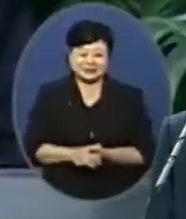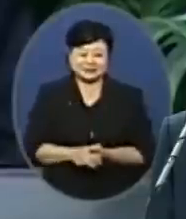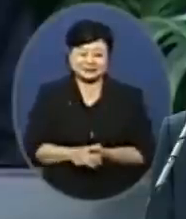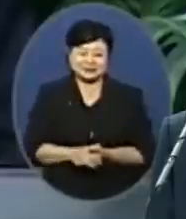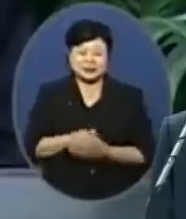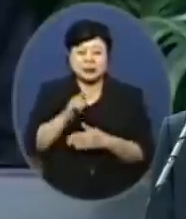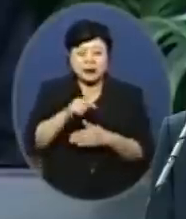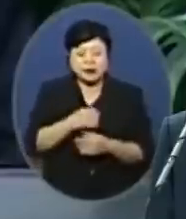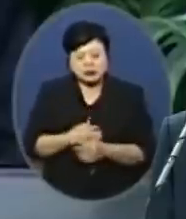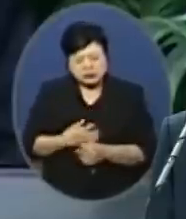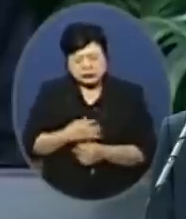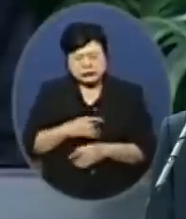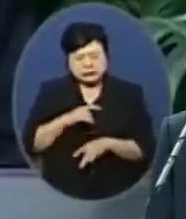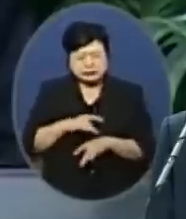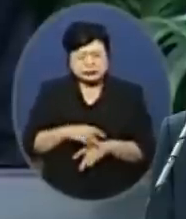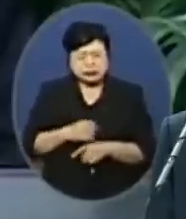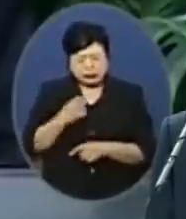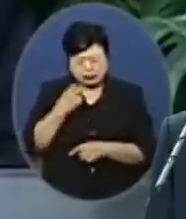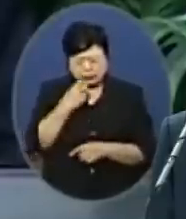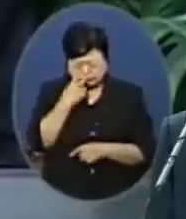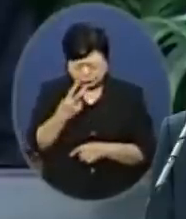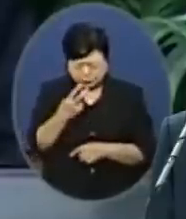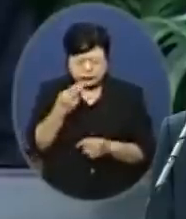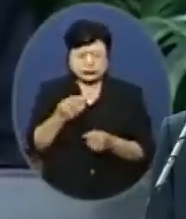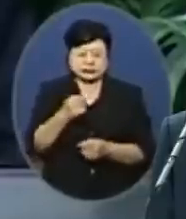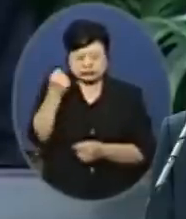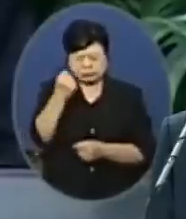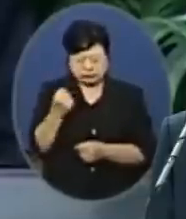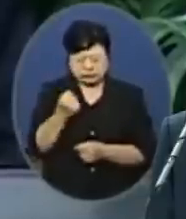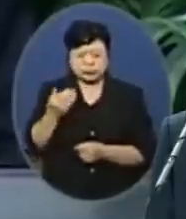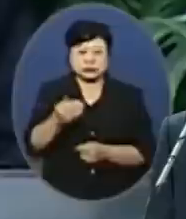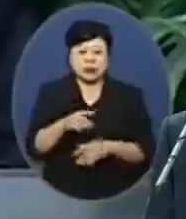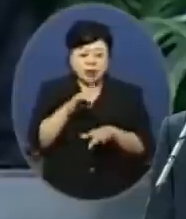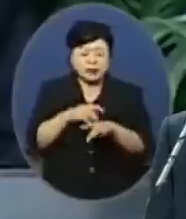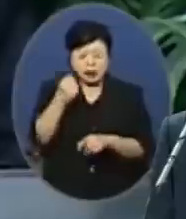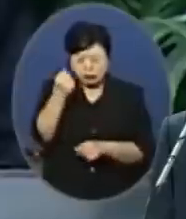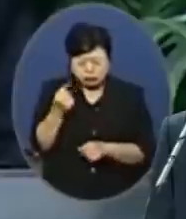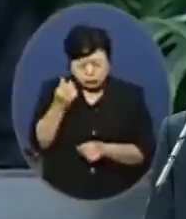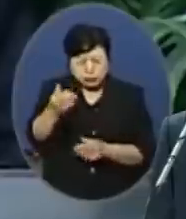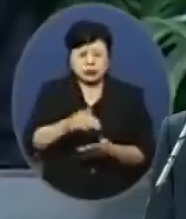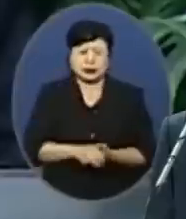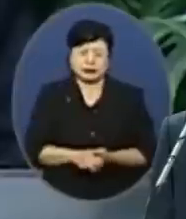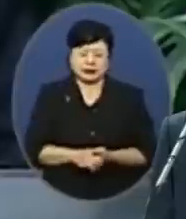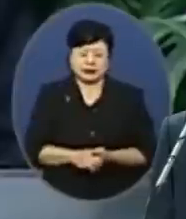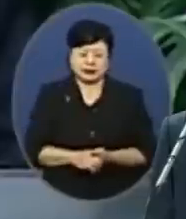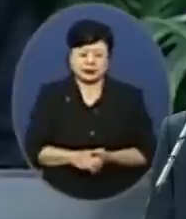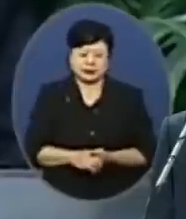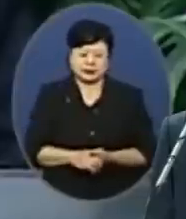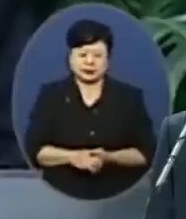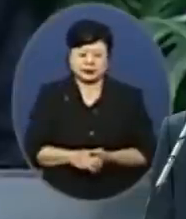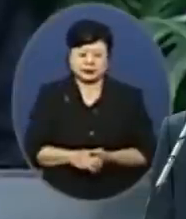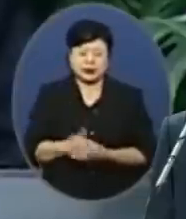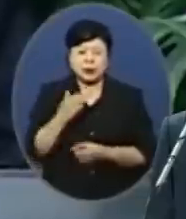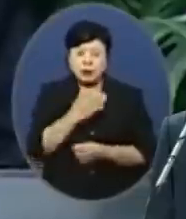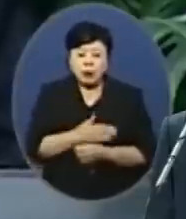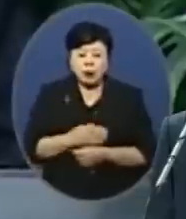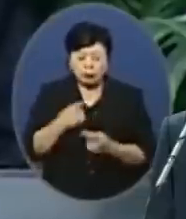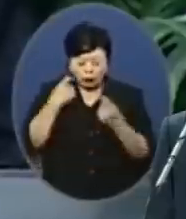그러나 마음의 근심은 뼈로 썩게 만드는 것입니다. 뼈를 썩게 만드니까 온